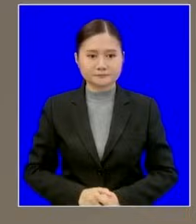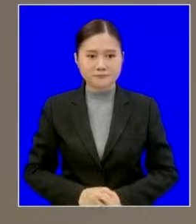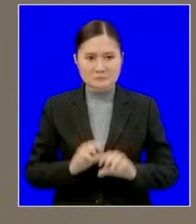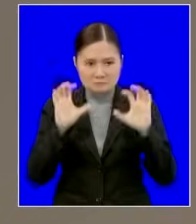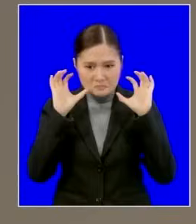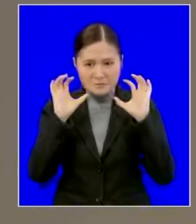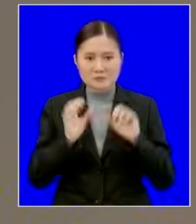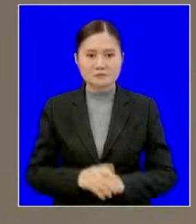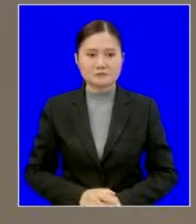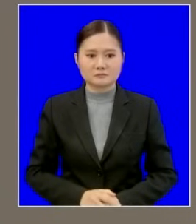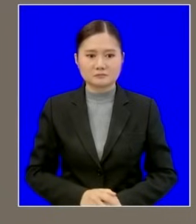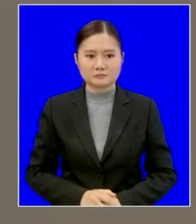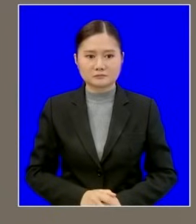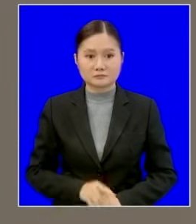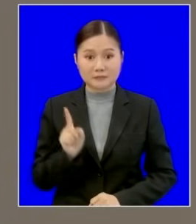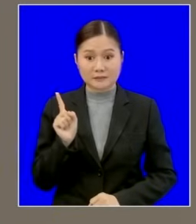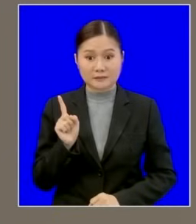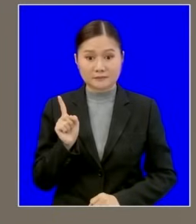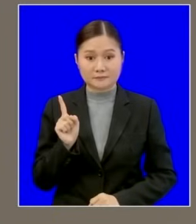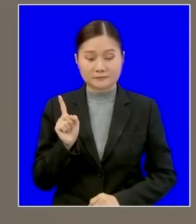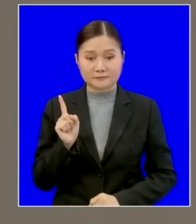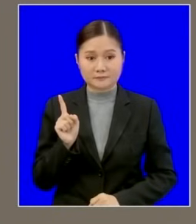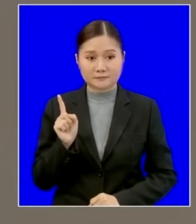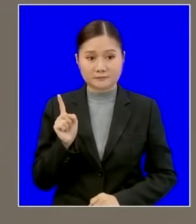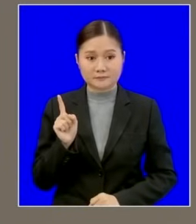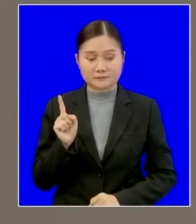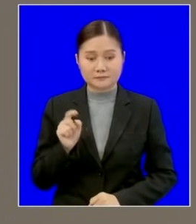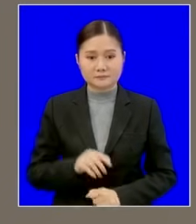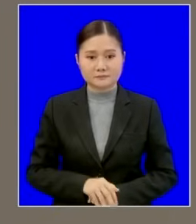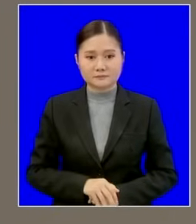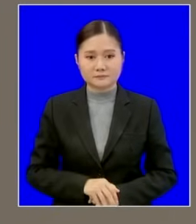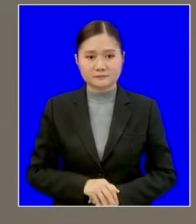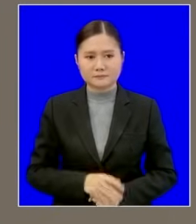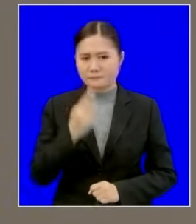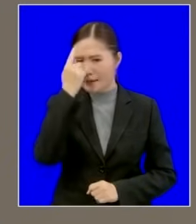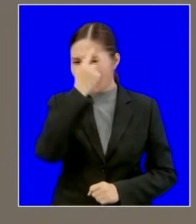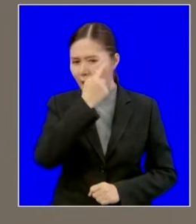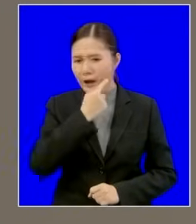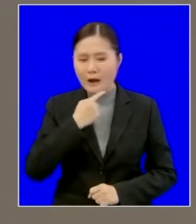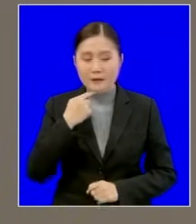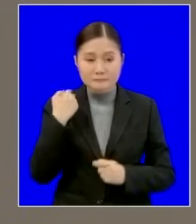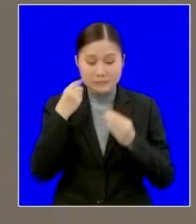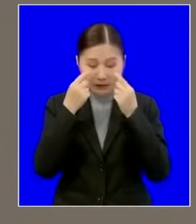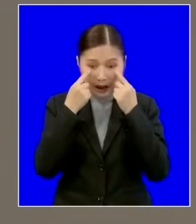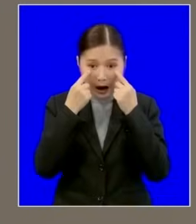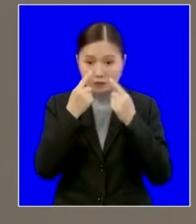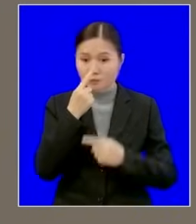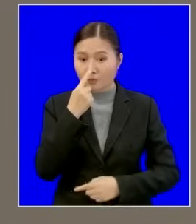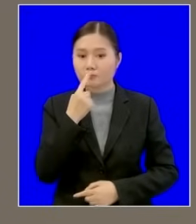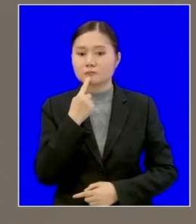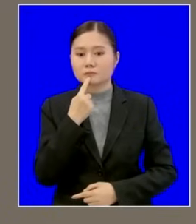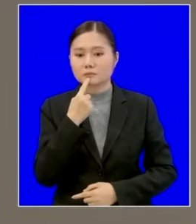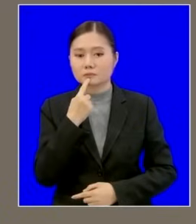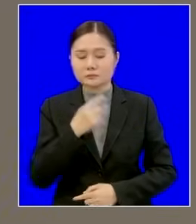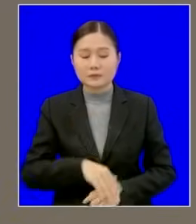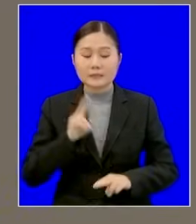แบบนี้ฮะนี่ฮะแล้วก็มีการปรับแสงมันเป็นหน้าแบบเหมือนเป็นตาเป็นจมูกเป็นปากอ